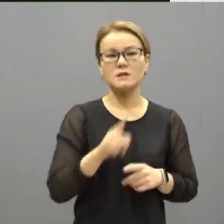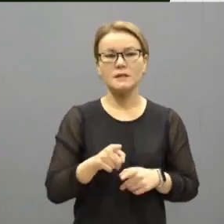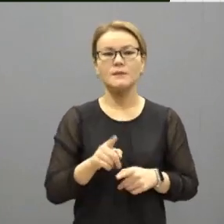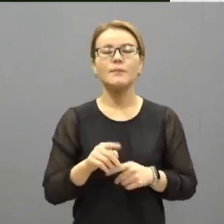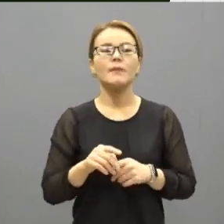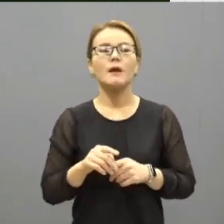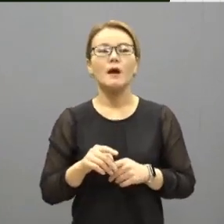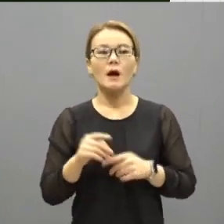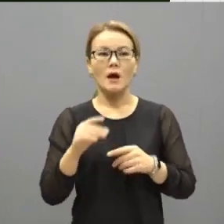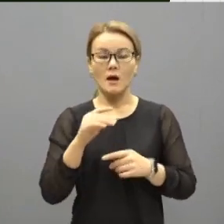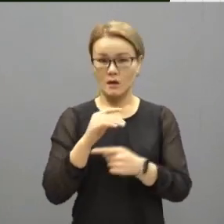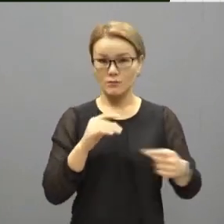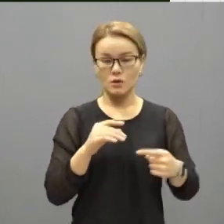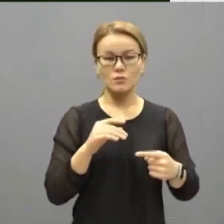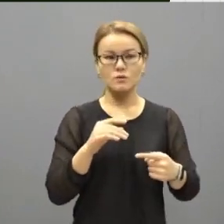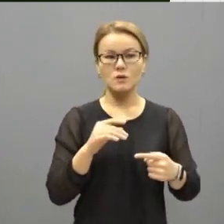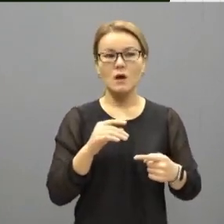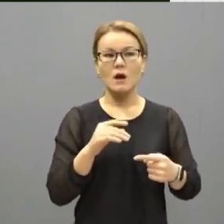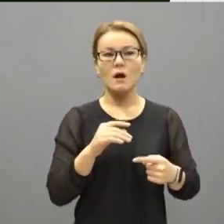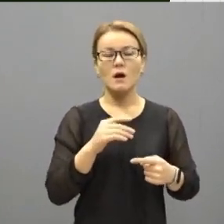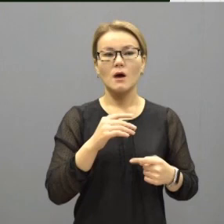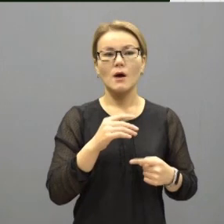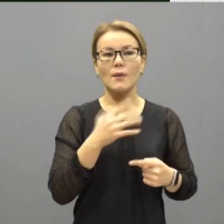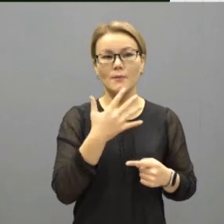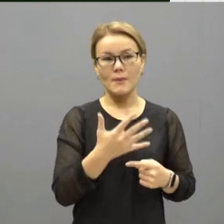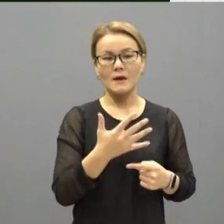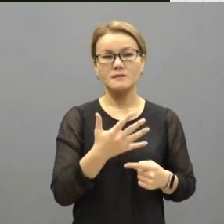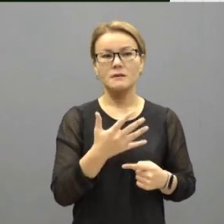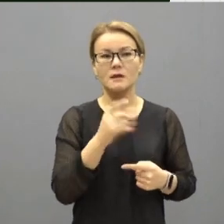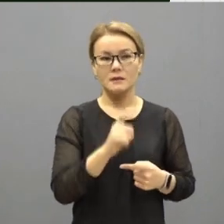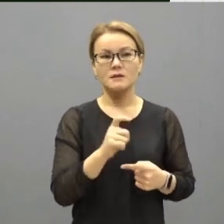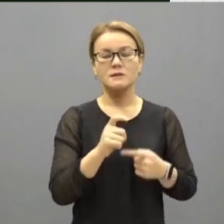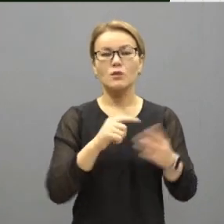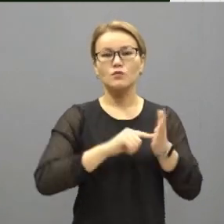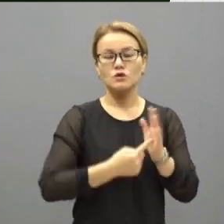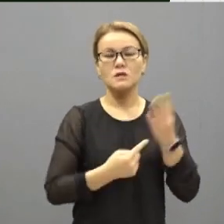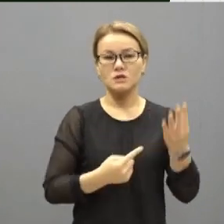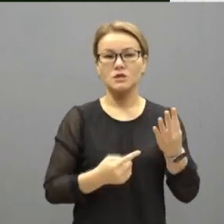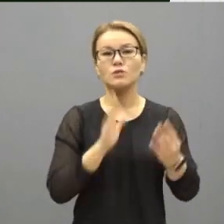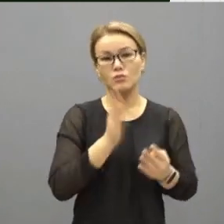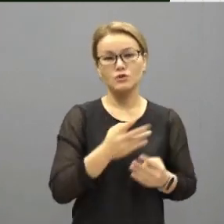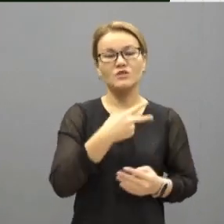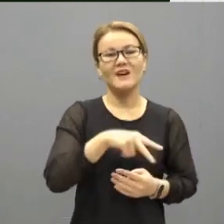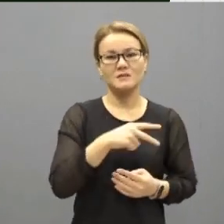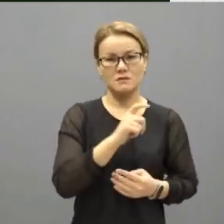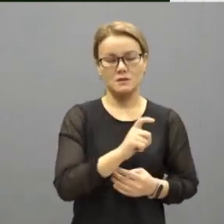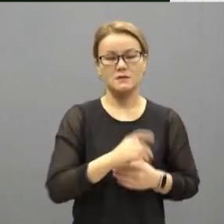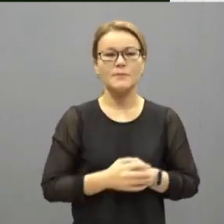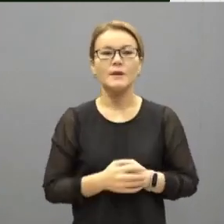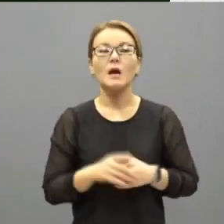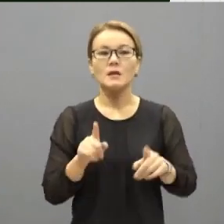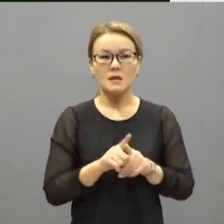и минус 5х умноженное на 4, то есть минус 20х. Число 17